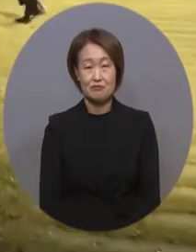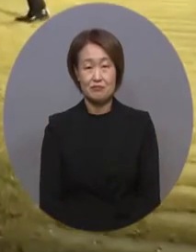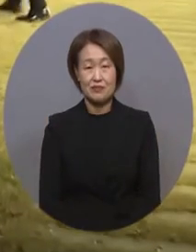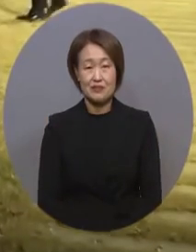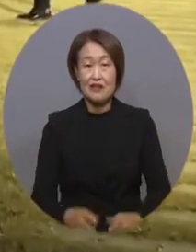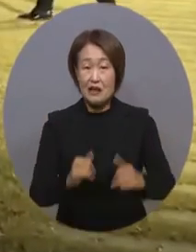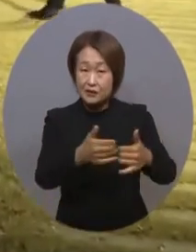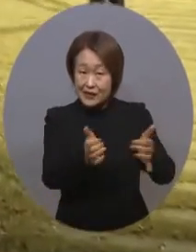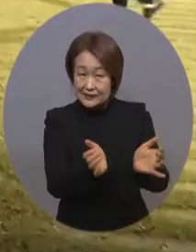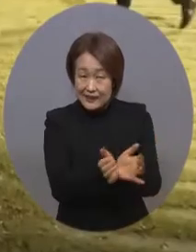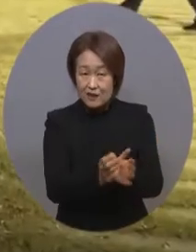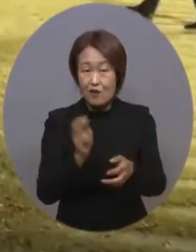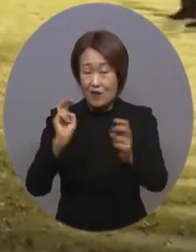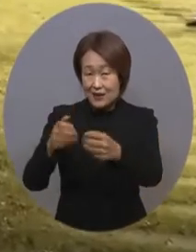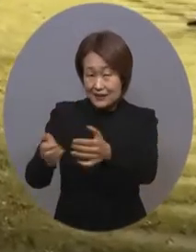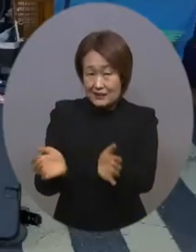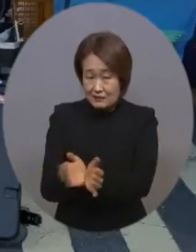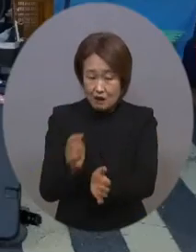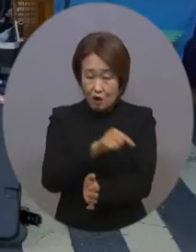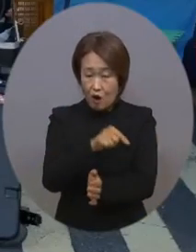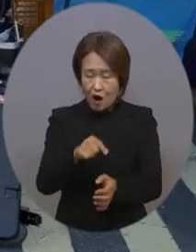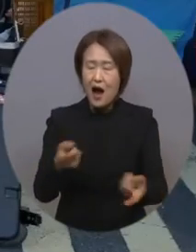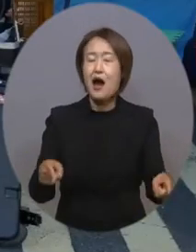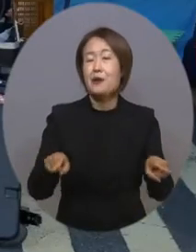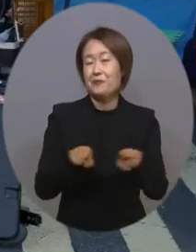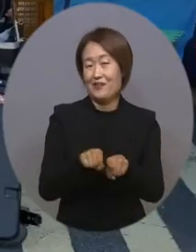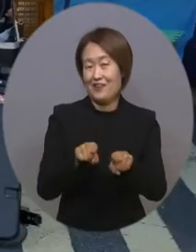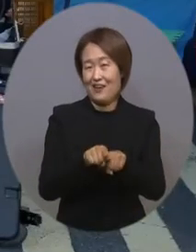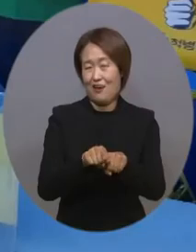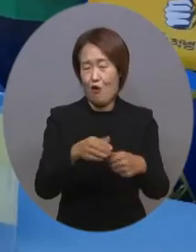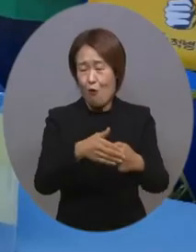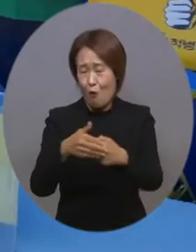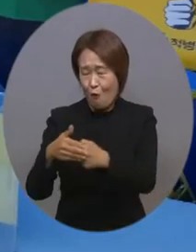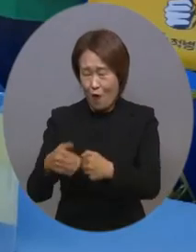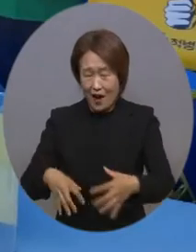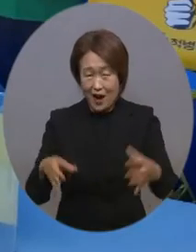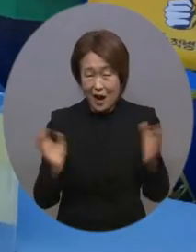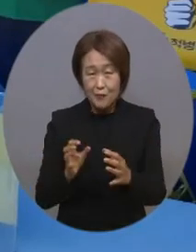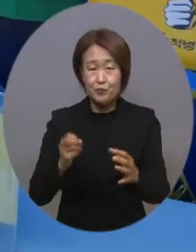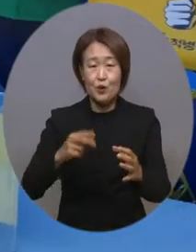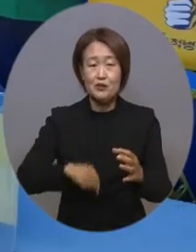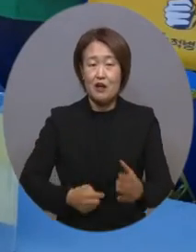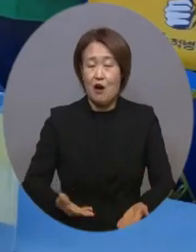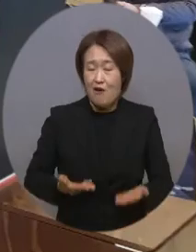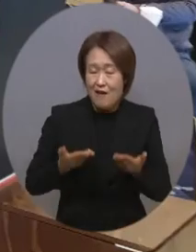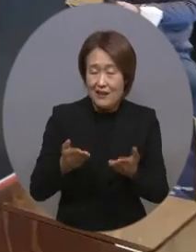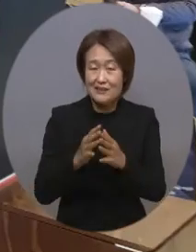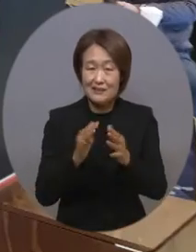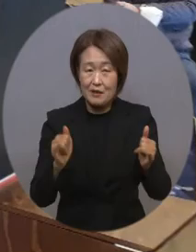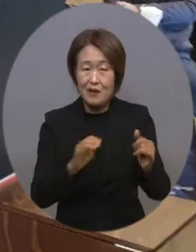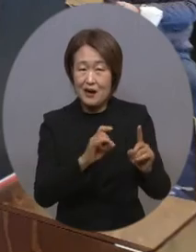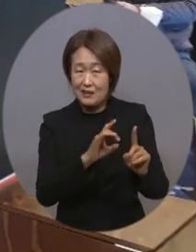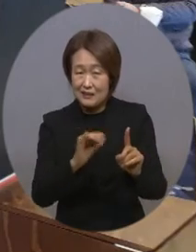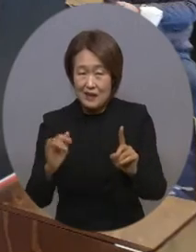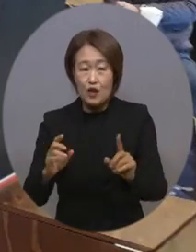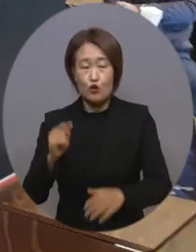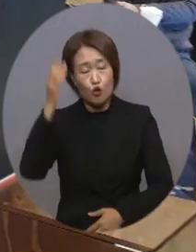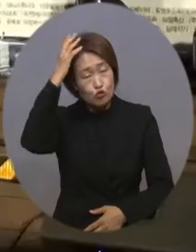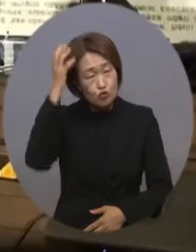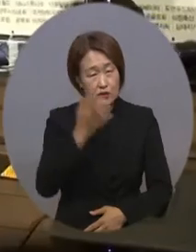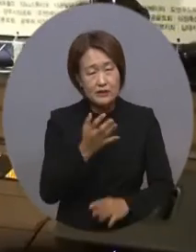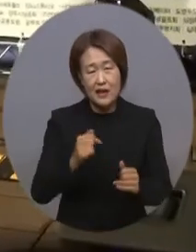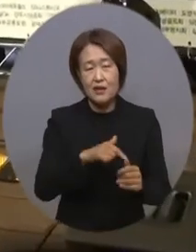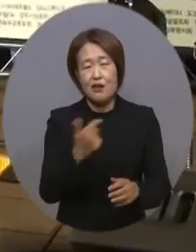시민단체, 기업단체가 함께 완성한 가을밤의 행복은 자원활동가들의 손길, 후원기업들의